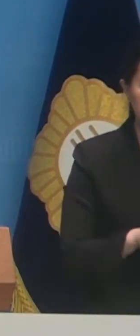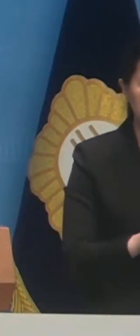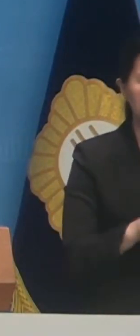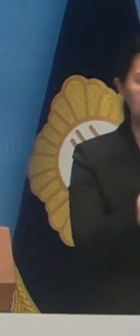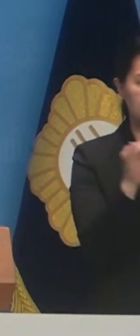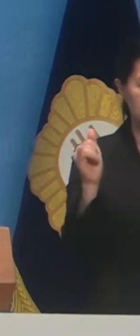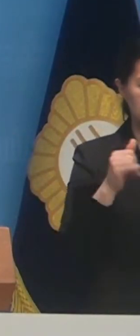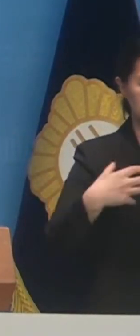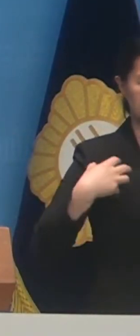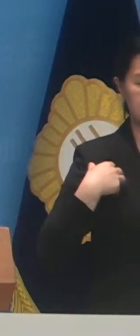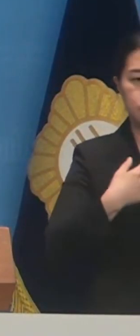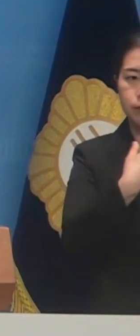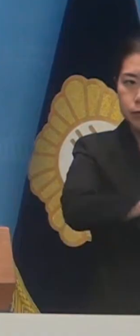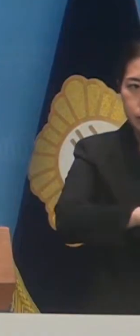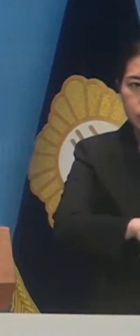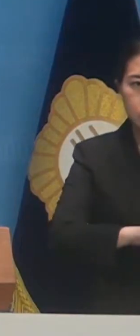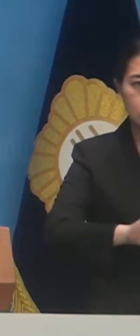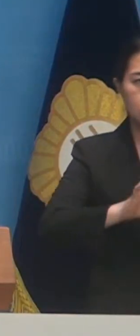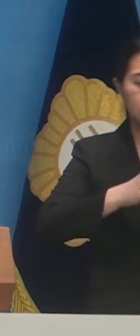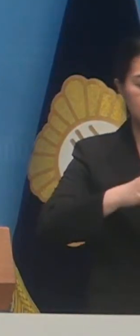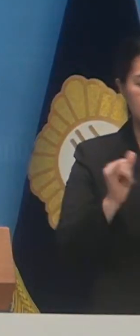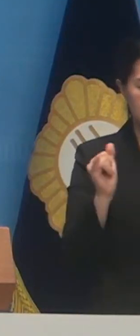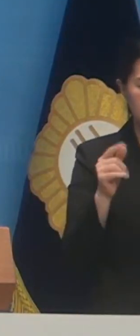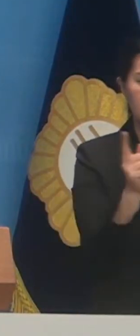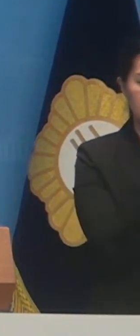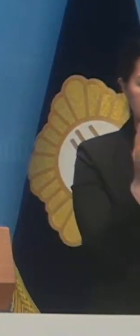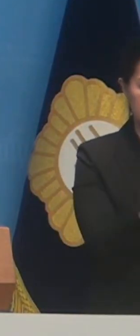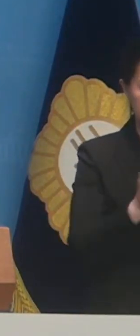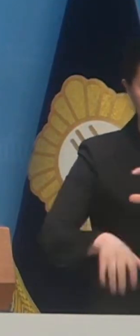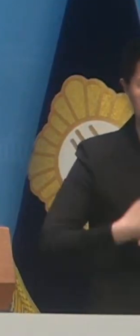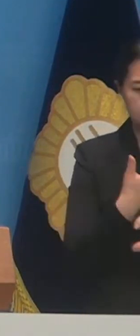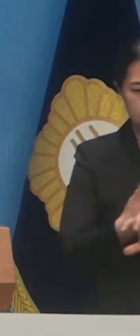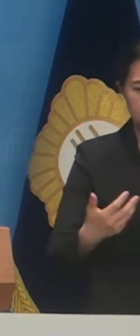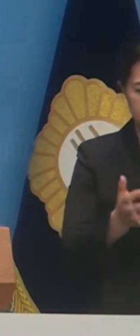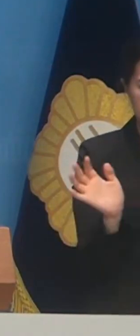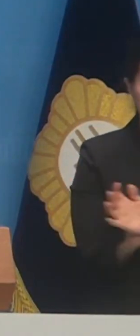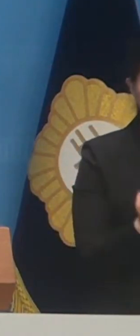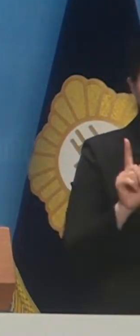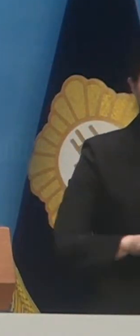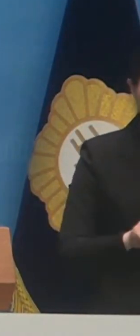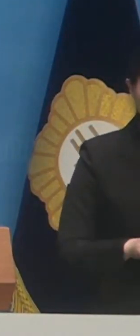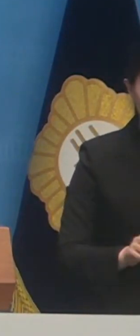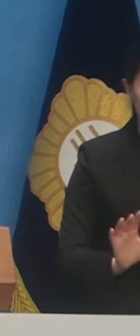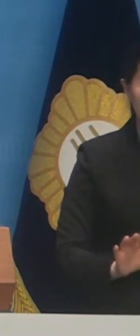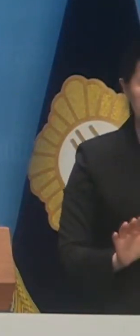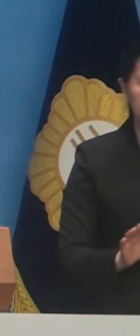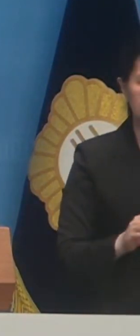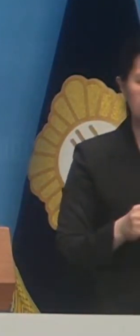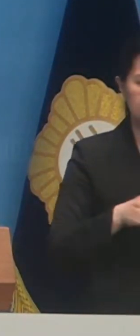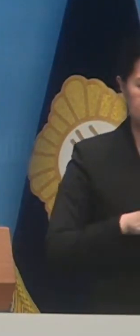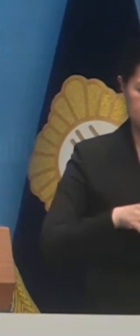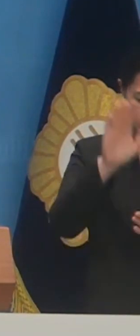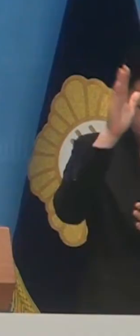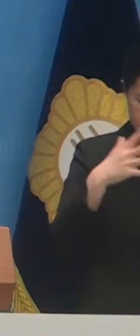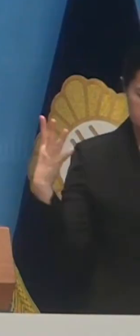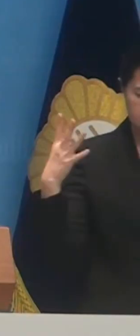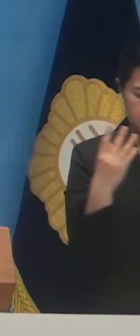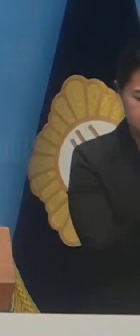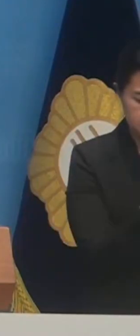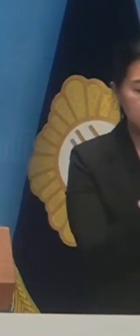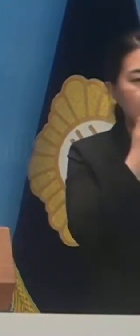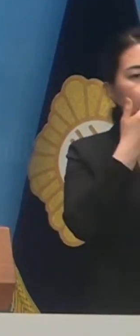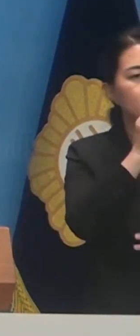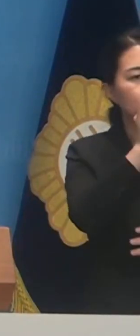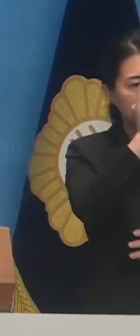질이나 역할이란 바로 국민의 손으로 내란 세력에 대한 직접적이고도 완전한 척결을 이뤄낼 수